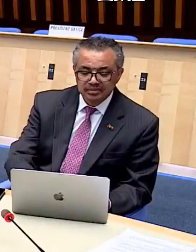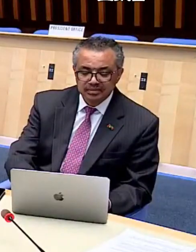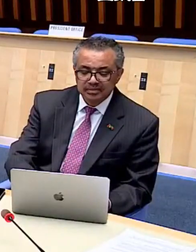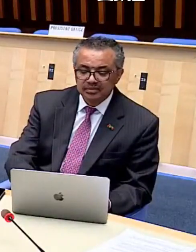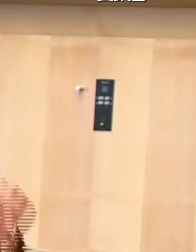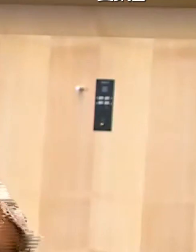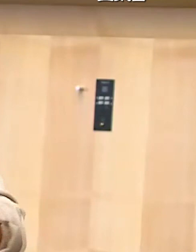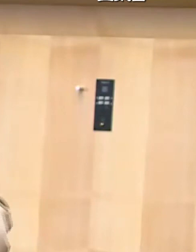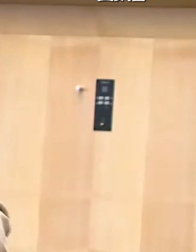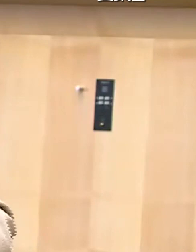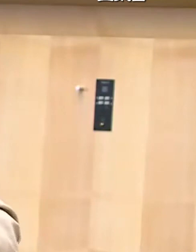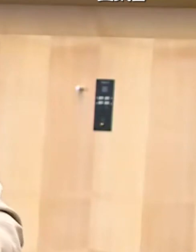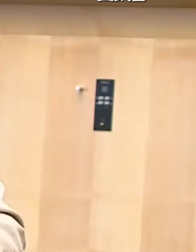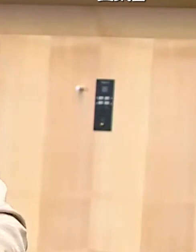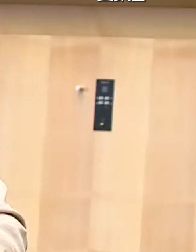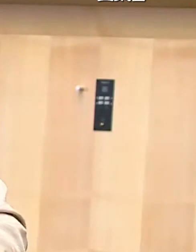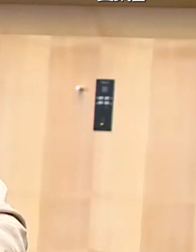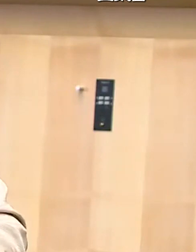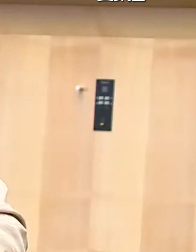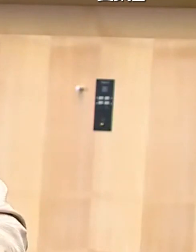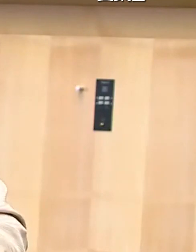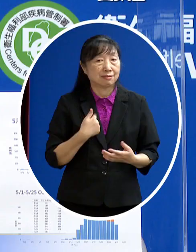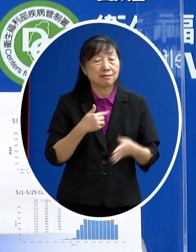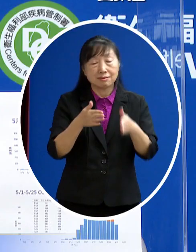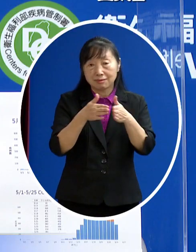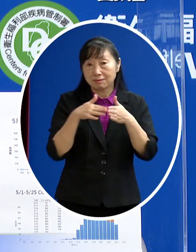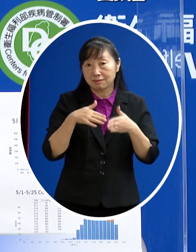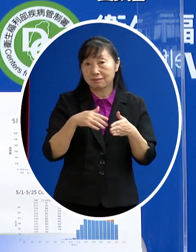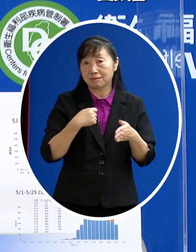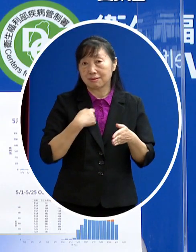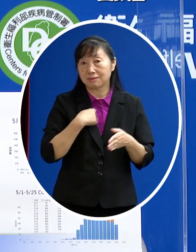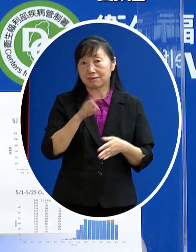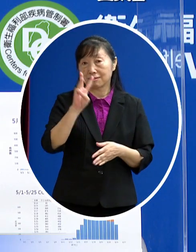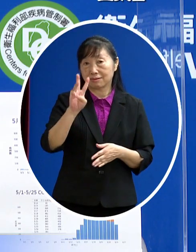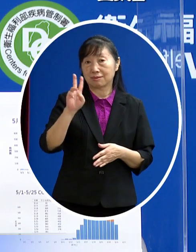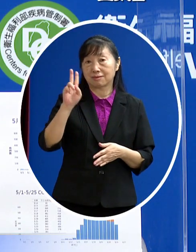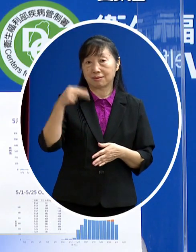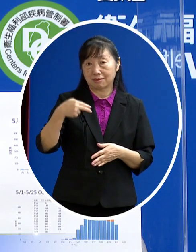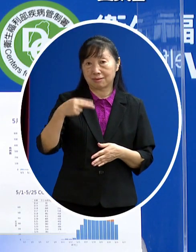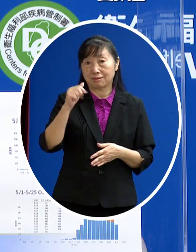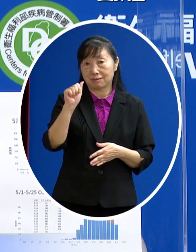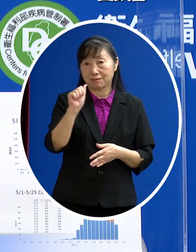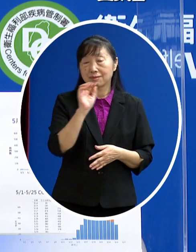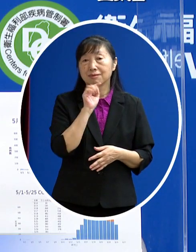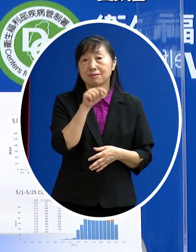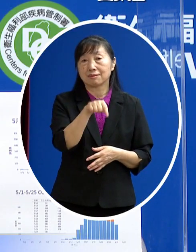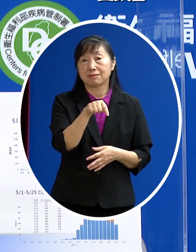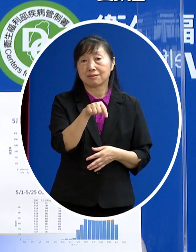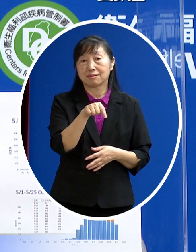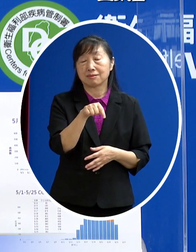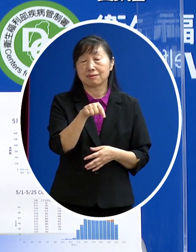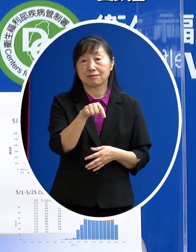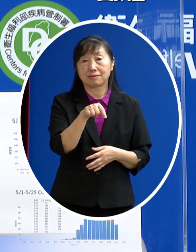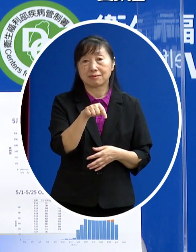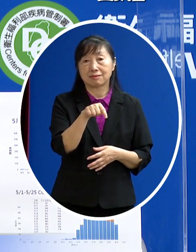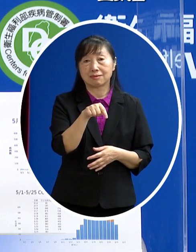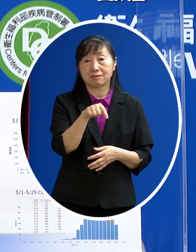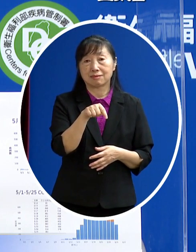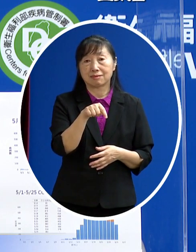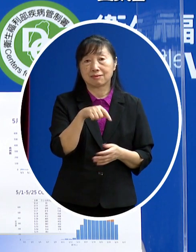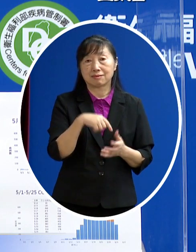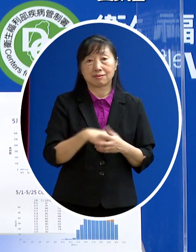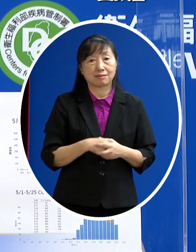席仍宣布，涉台湾提案不列入议程。 这 WHA 哈，它并不是就只有就